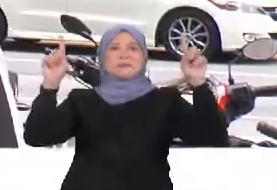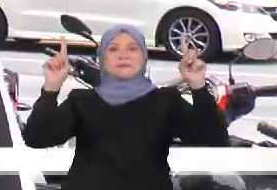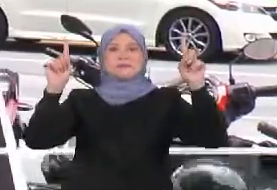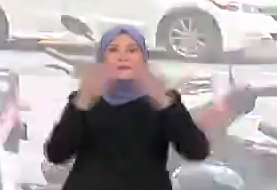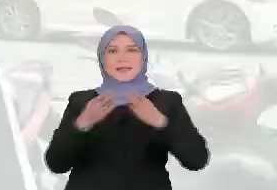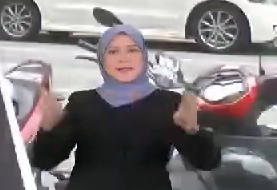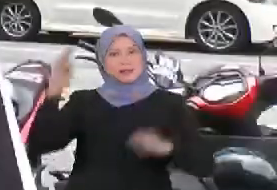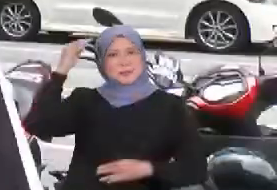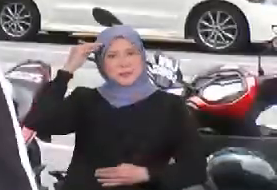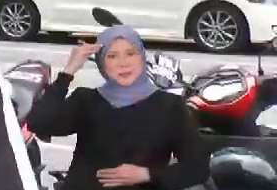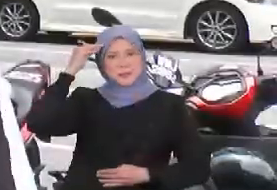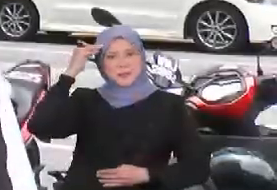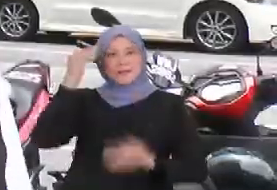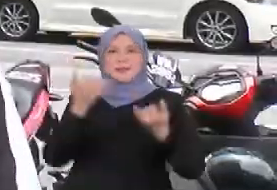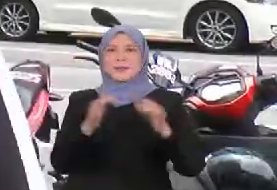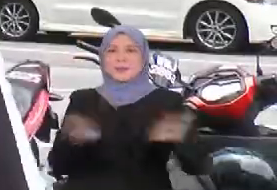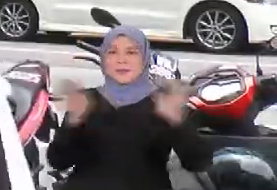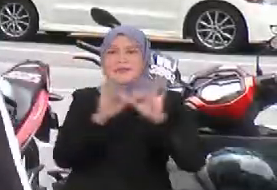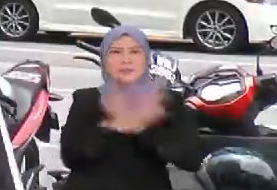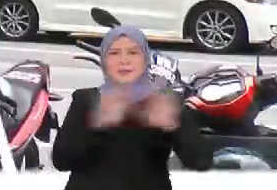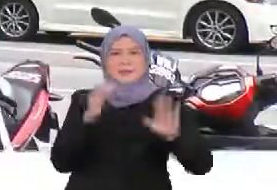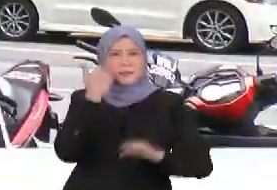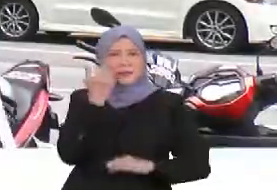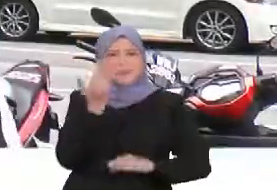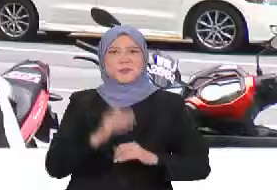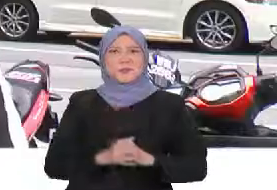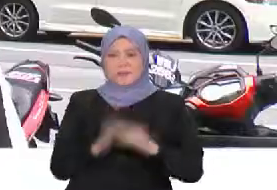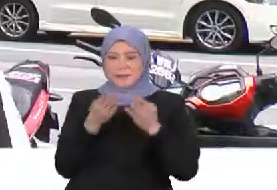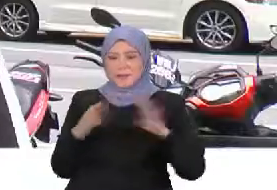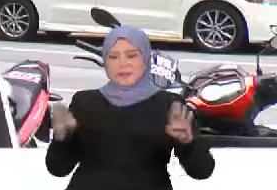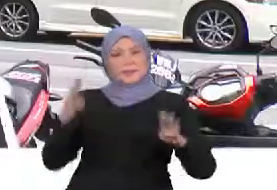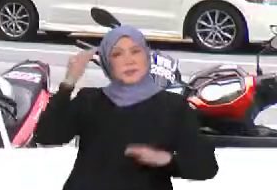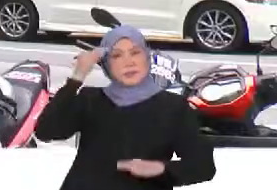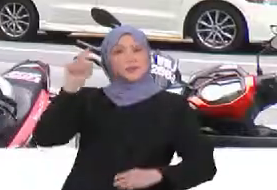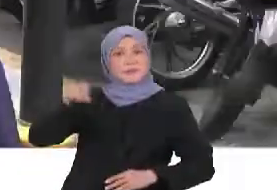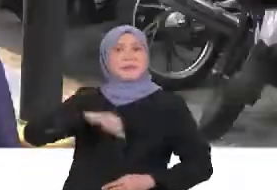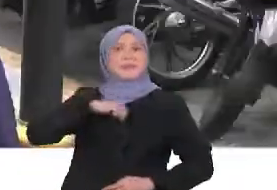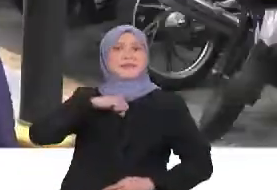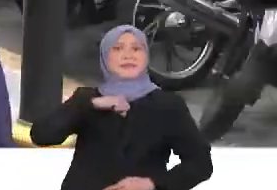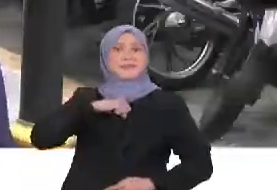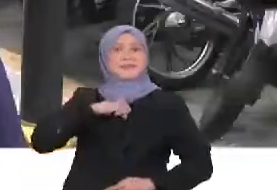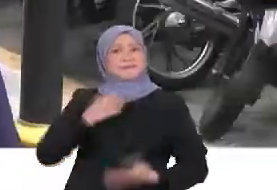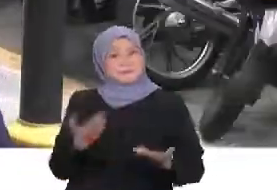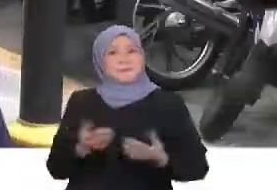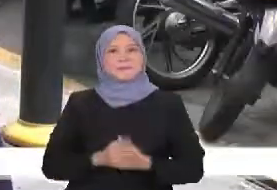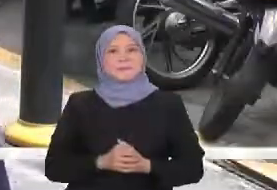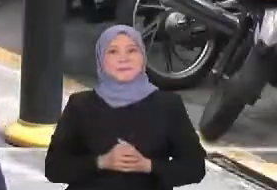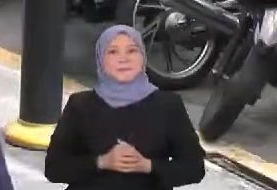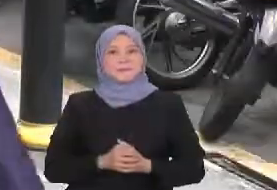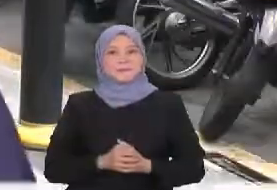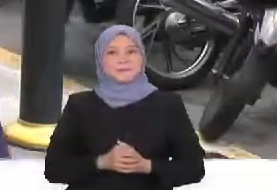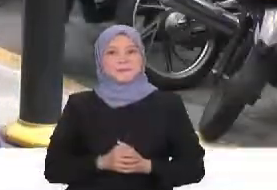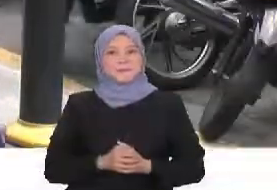bahasa kebangsaan. Yang penting sekarang kita jangan segan, sebab bahasa kita adalah kebanggaan kita. Betul? Sepatutnya memang kita kena